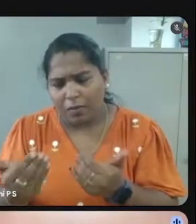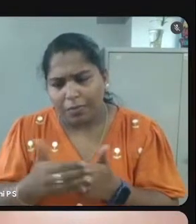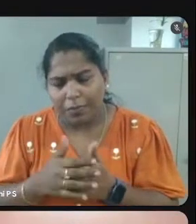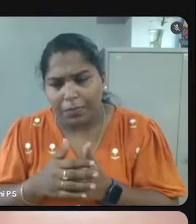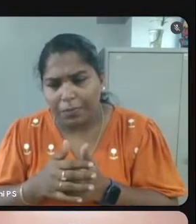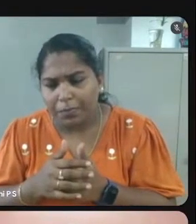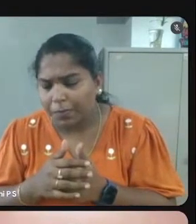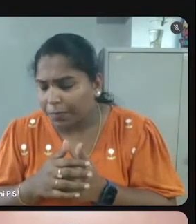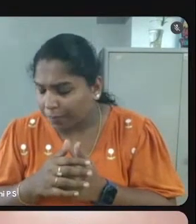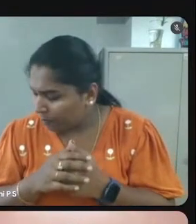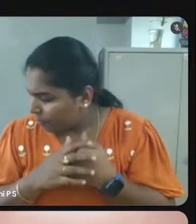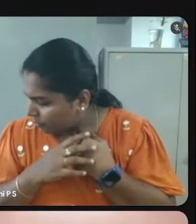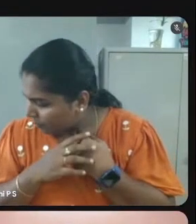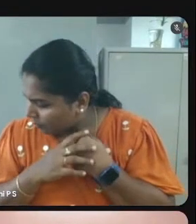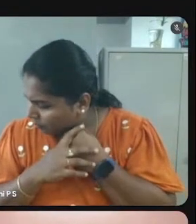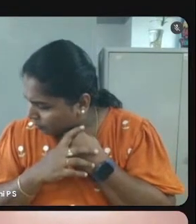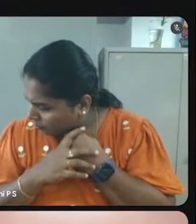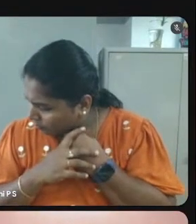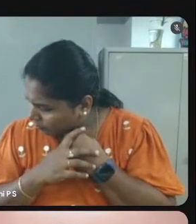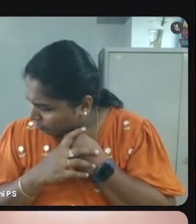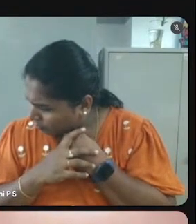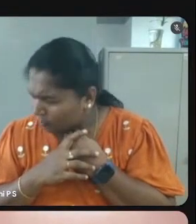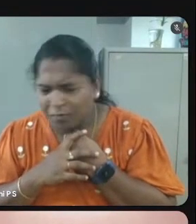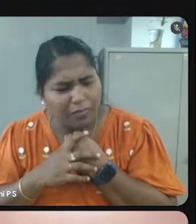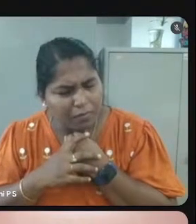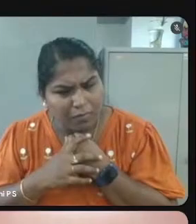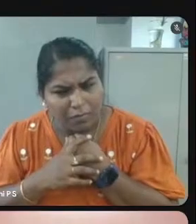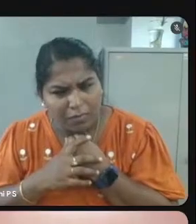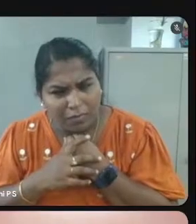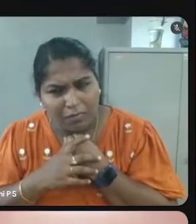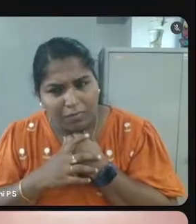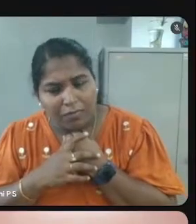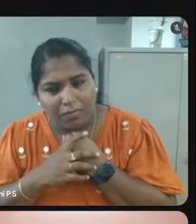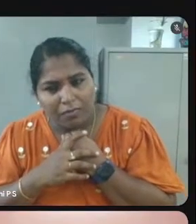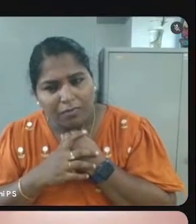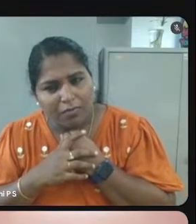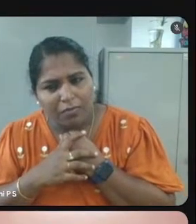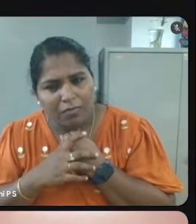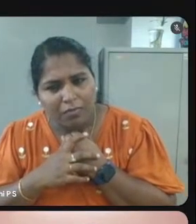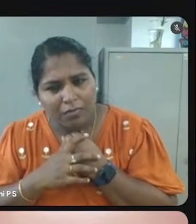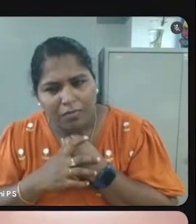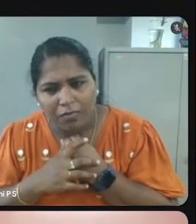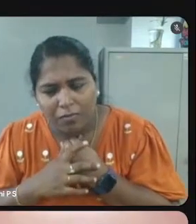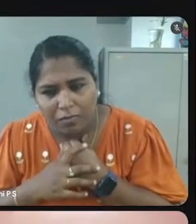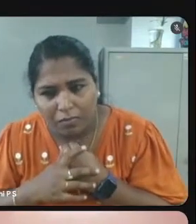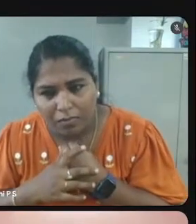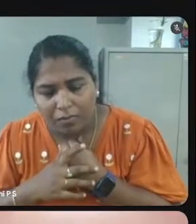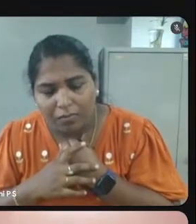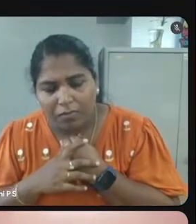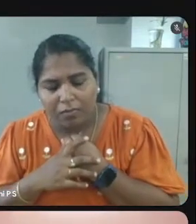അതിന് സെക്സ് ടോയ്സ് യൂസ് ചെയ്യുന്നതിൽ അവർക്ക് എന്തെങ്കിലും പ്രശ്നങ്ങൾ സംഭവിക്കാനായിട്ട് സാധ്യതയുണ്ട്. ഇപ്പൊ ഫിസിക്കലി അവരുടെ ആ